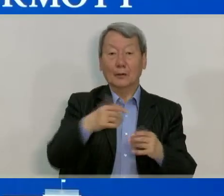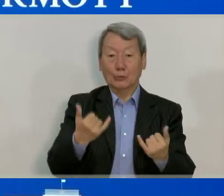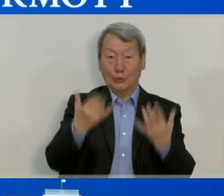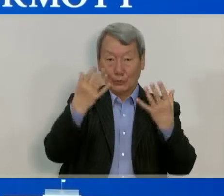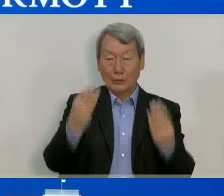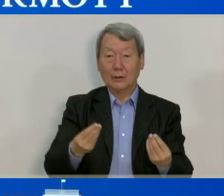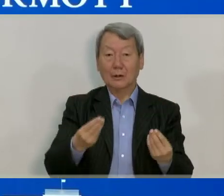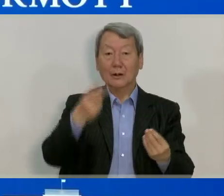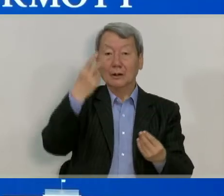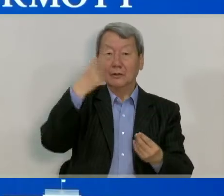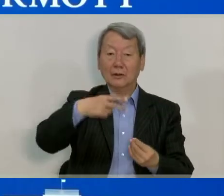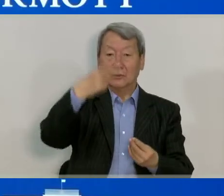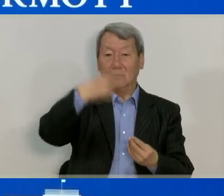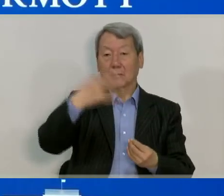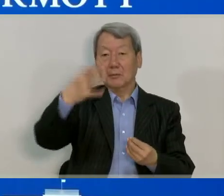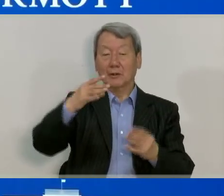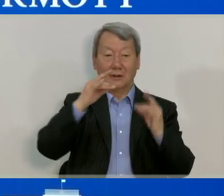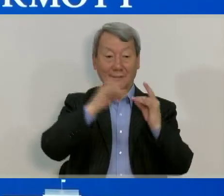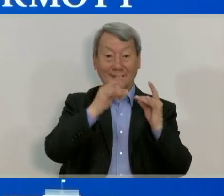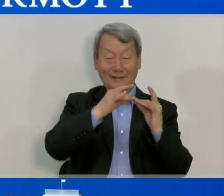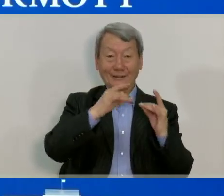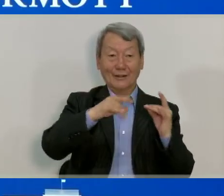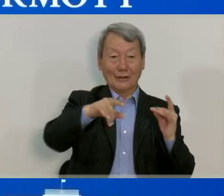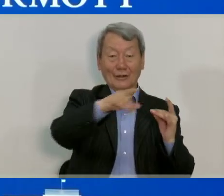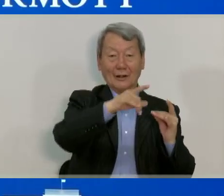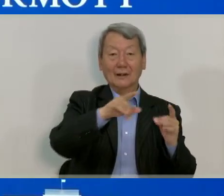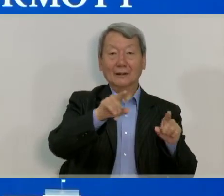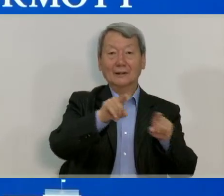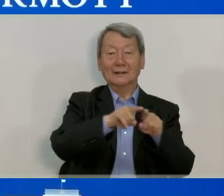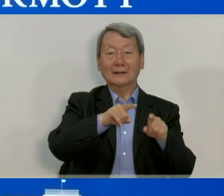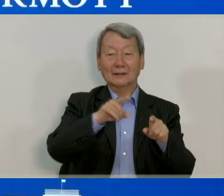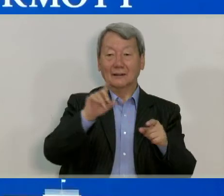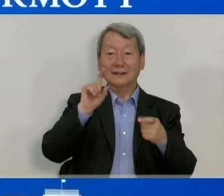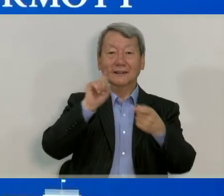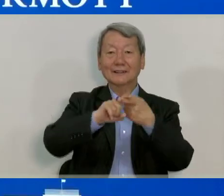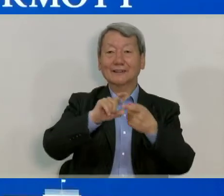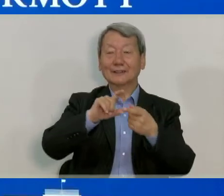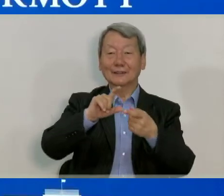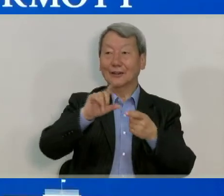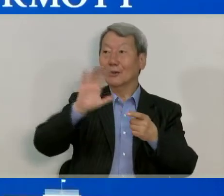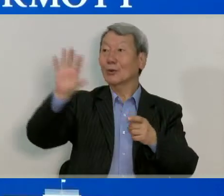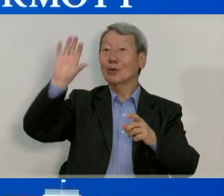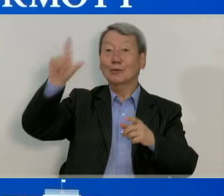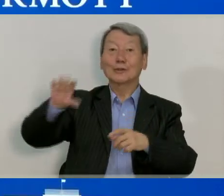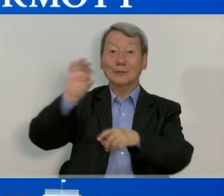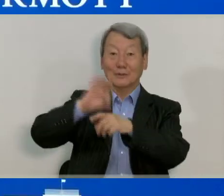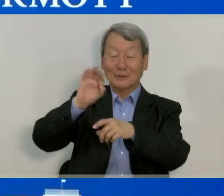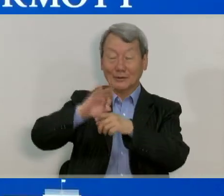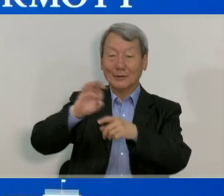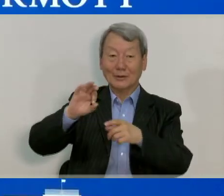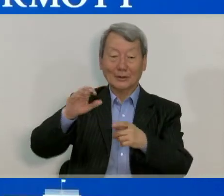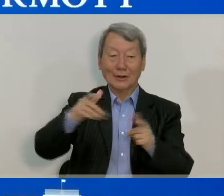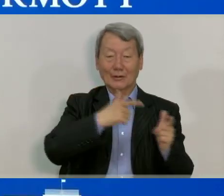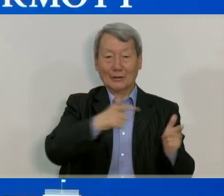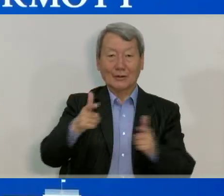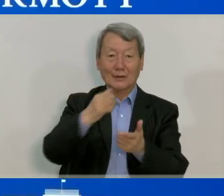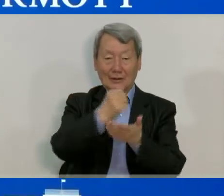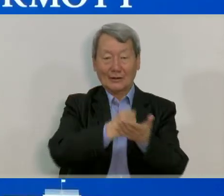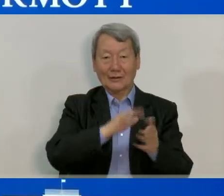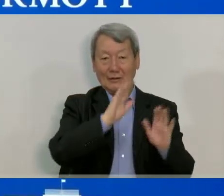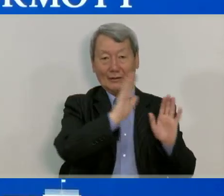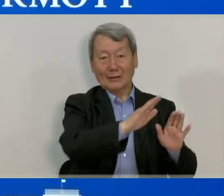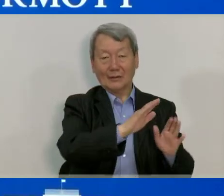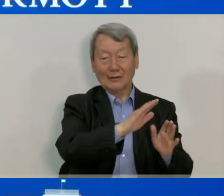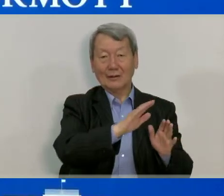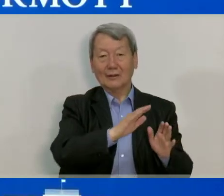ушул 20-25 койканы дагы ошол COVID-19 менен келген ооруларды дарылаганга